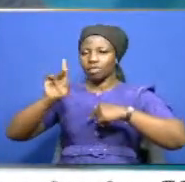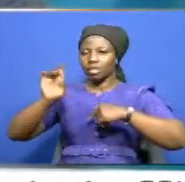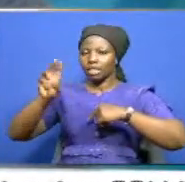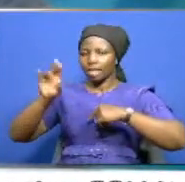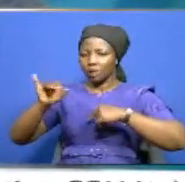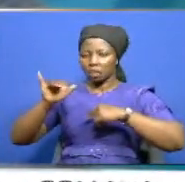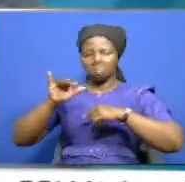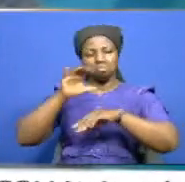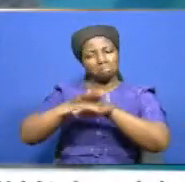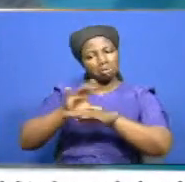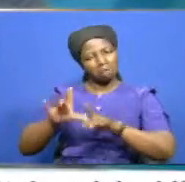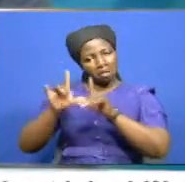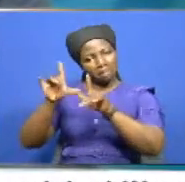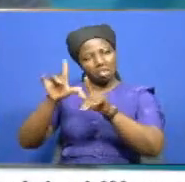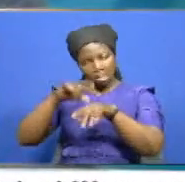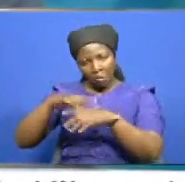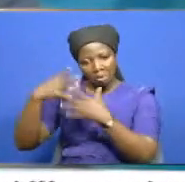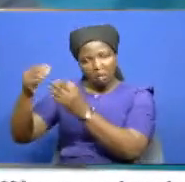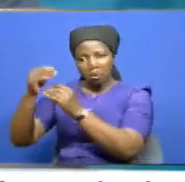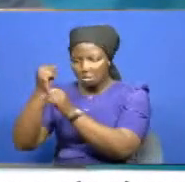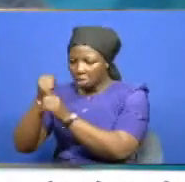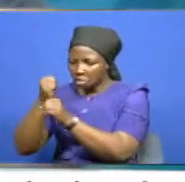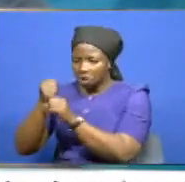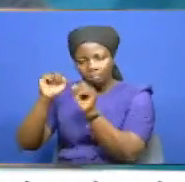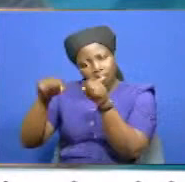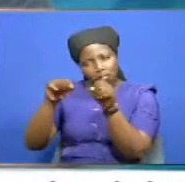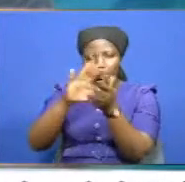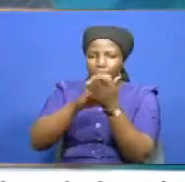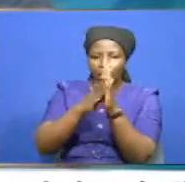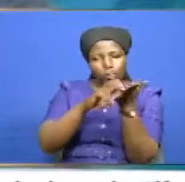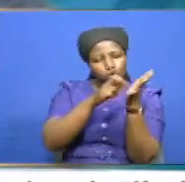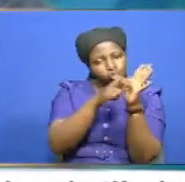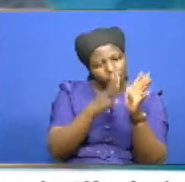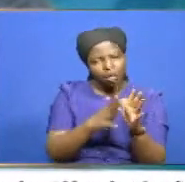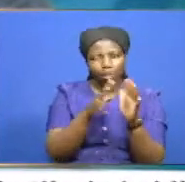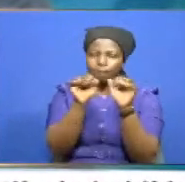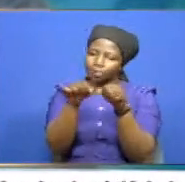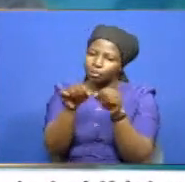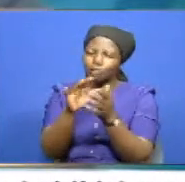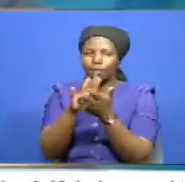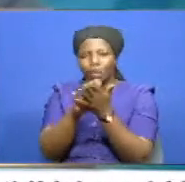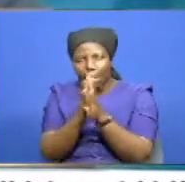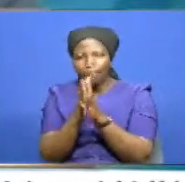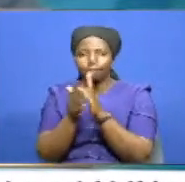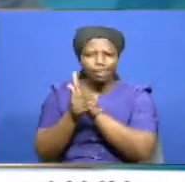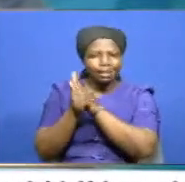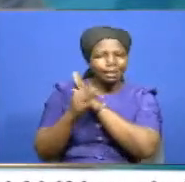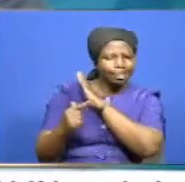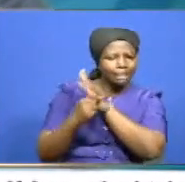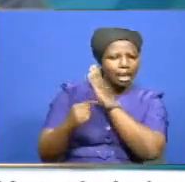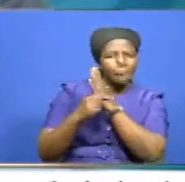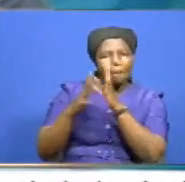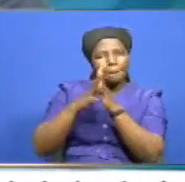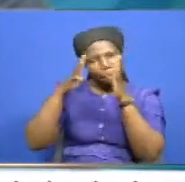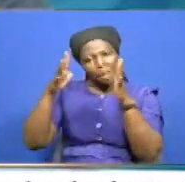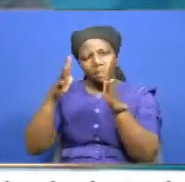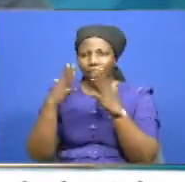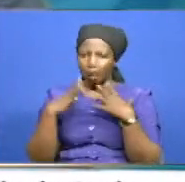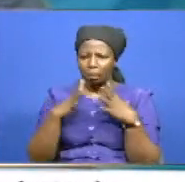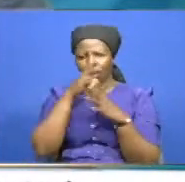wakifanya kazi wanaweza kuwa contractors, wanaweza kuwa watu wanajulikana kama wako na hizo